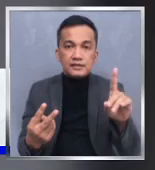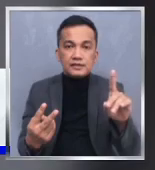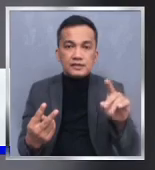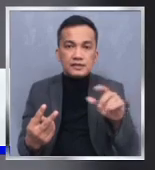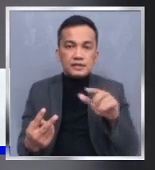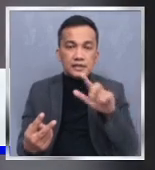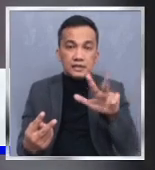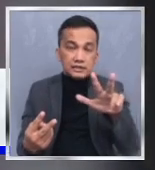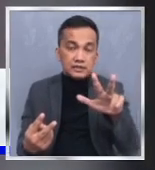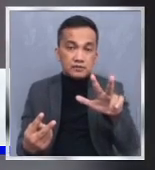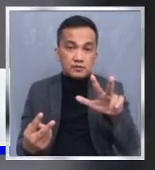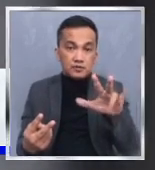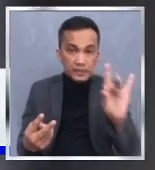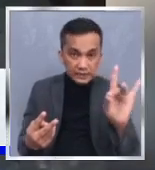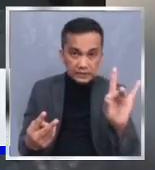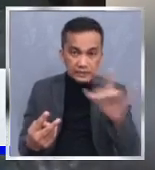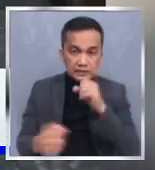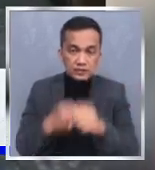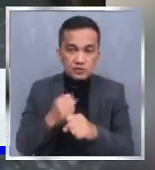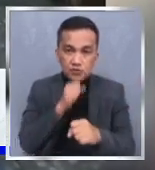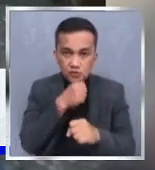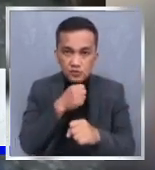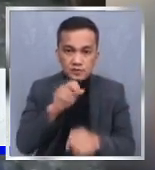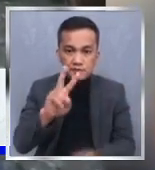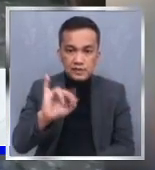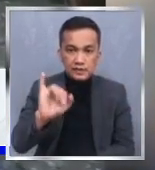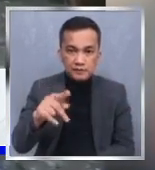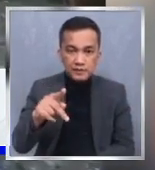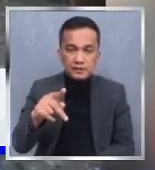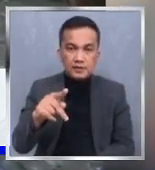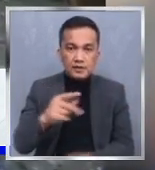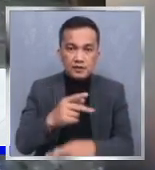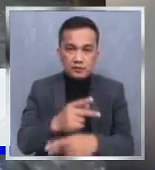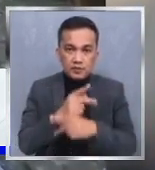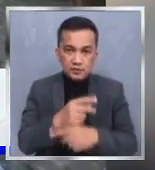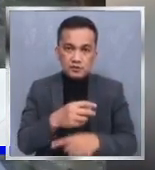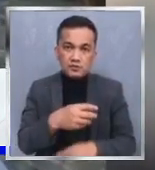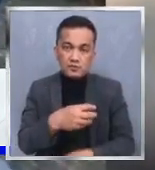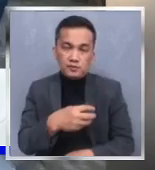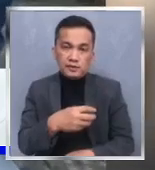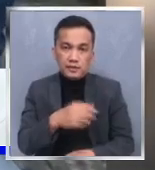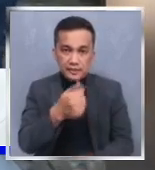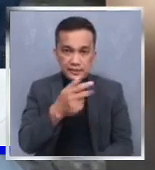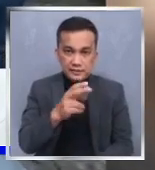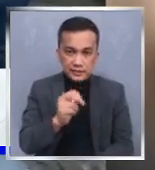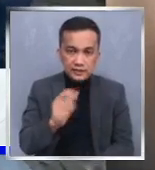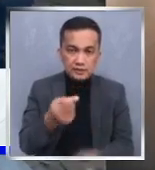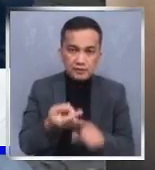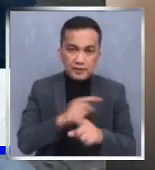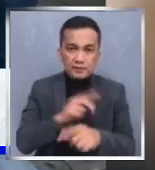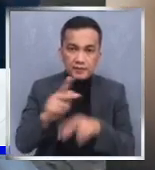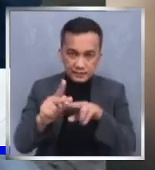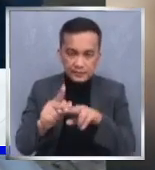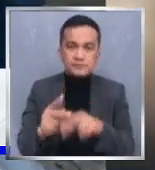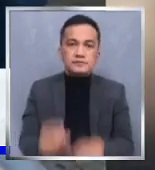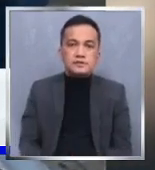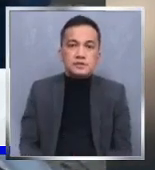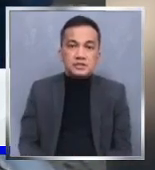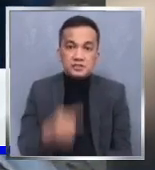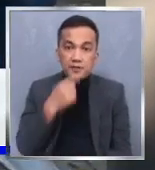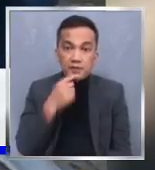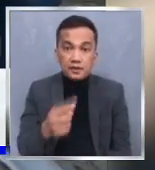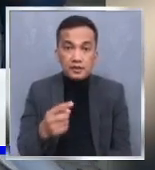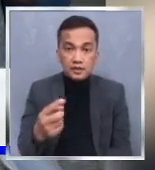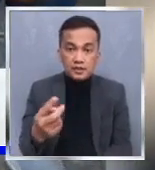isang VIP protection agent at tubong Bayambang Pangasinan. Ayon sa CIDG-NCR, mismong ang isa sa